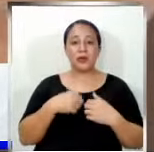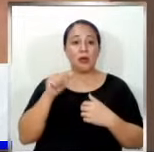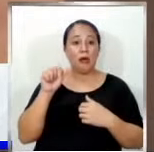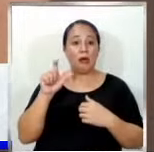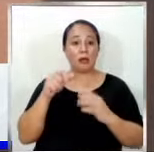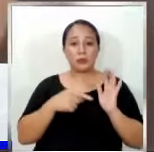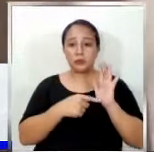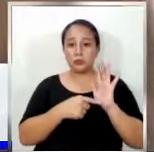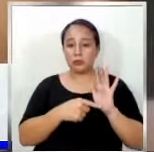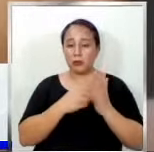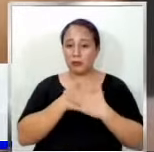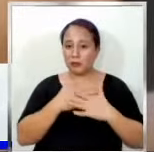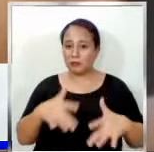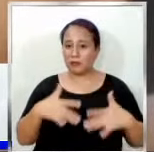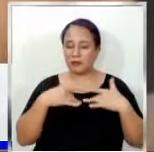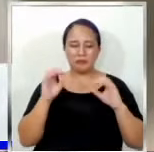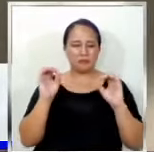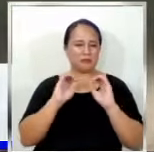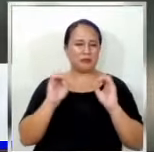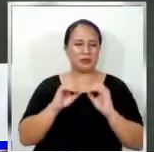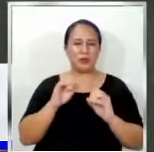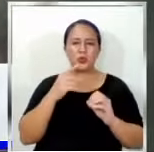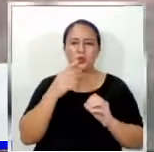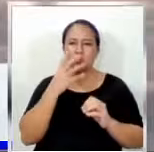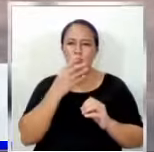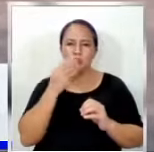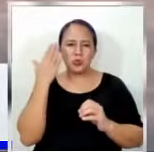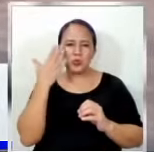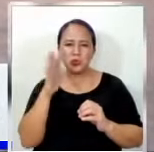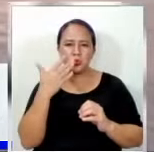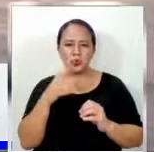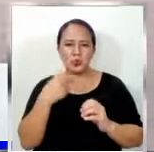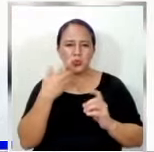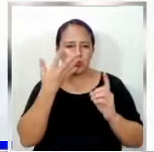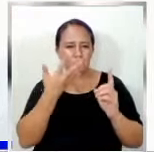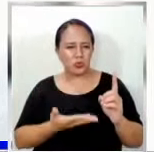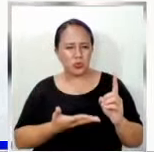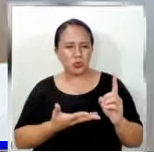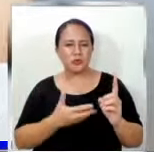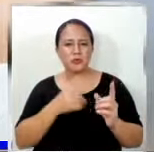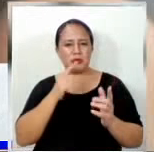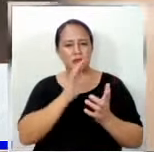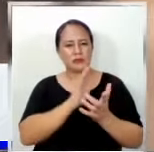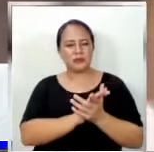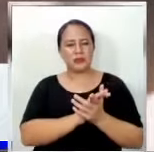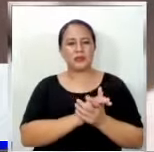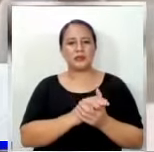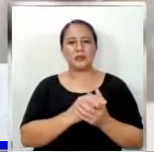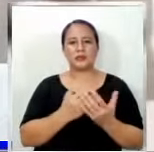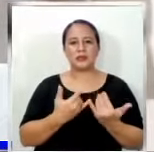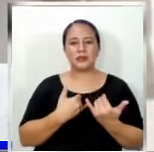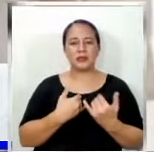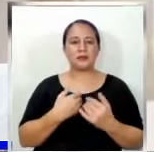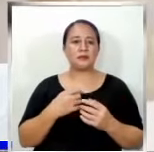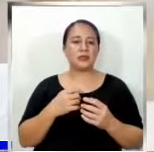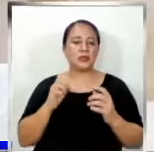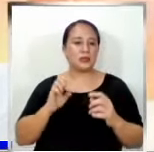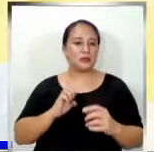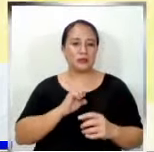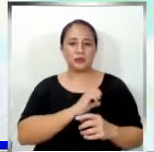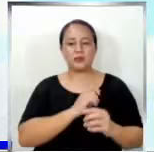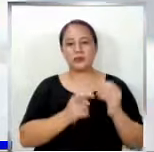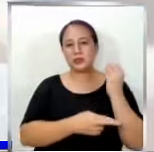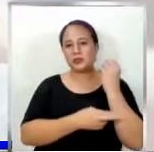kaya wala masyadong nakakaalam sa pagkakakilanlan ng kanyang mister na isa raw top executive sa isang resort sa